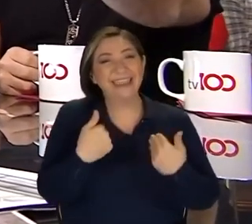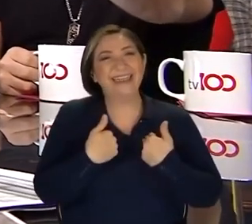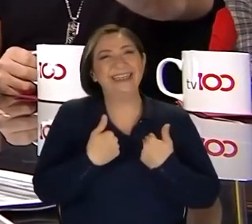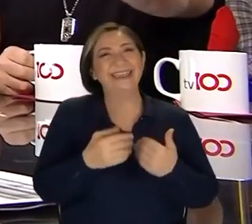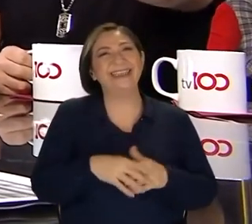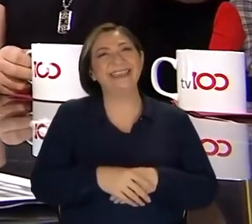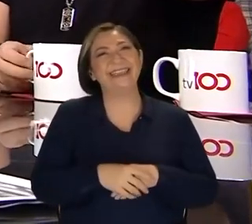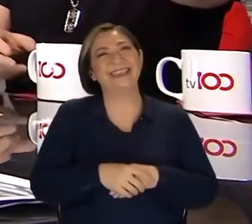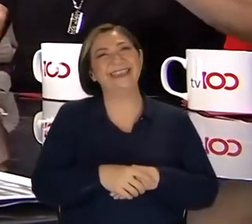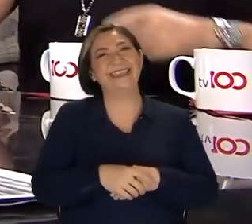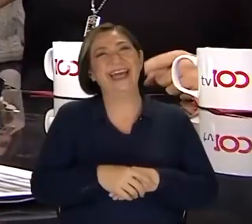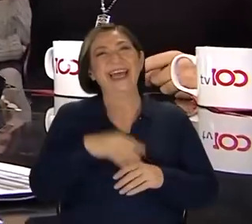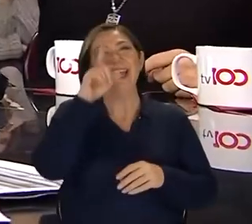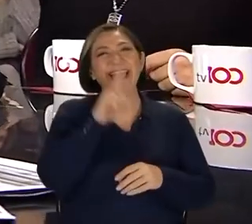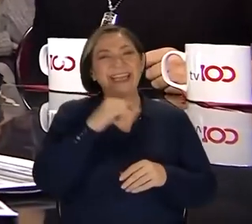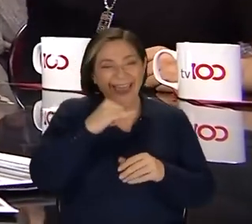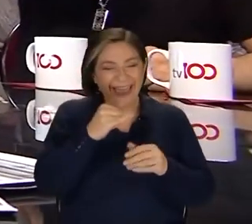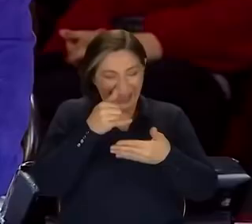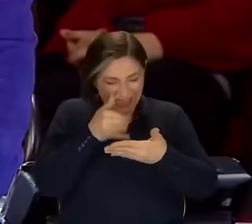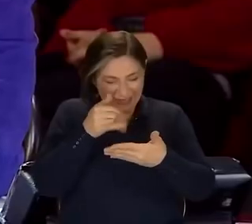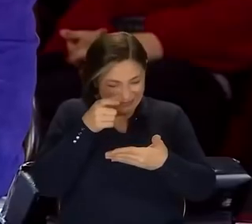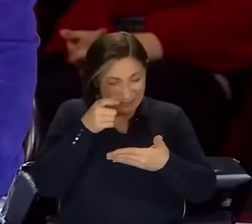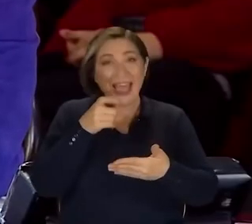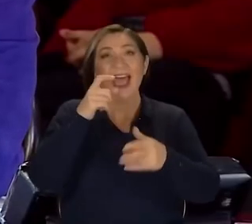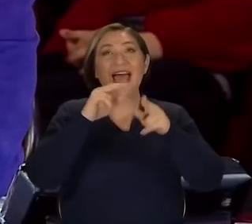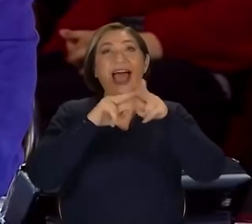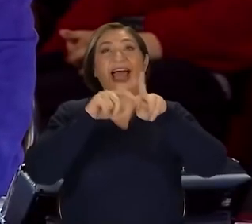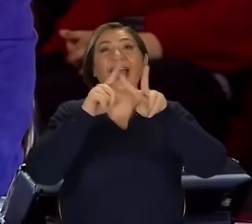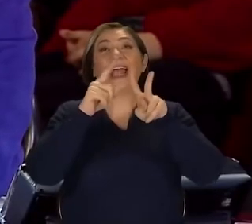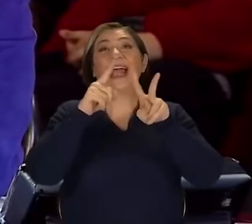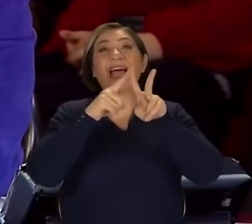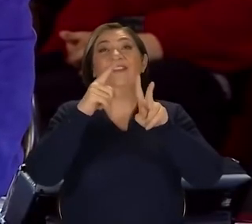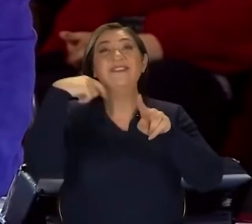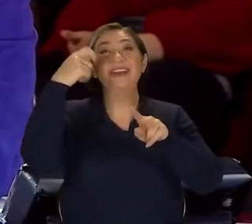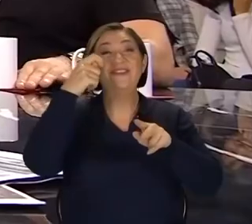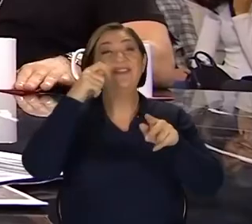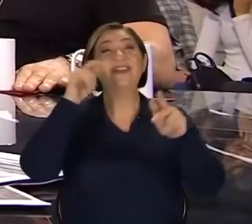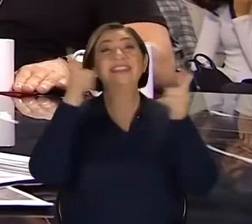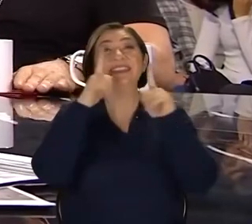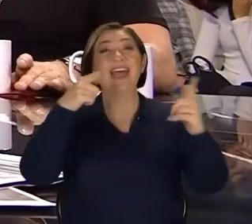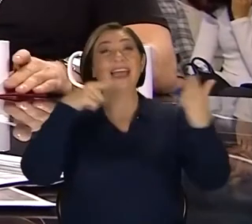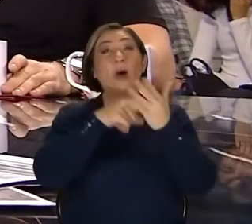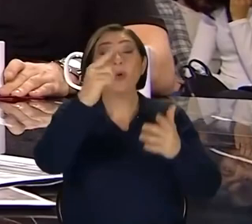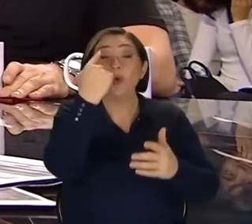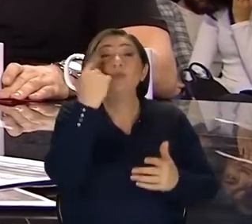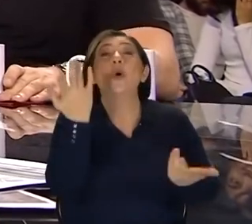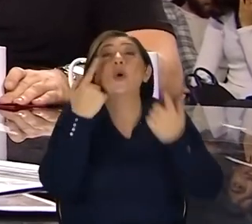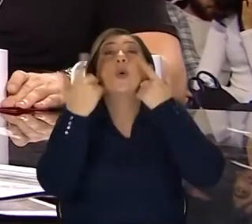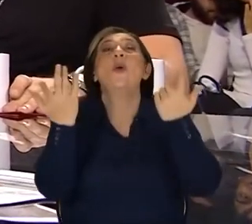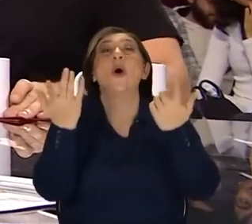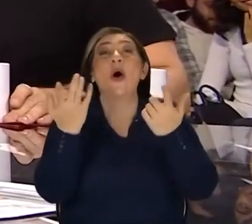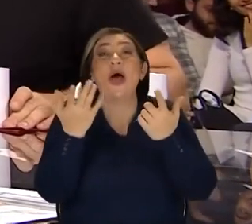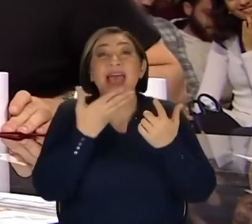Hayır. Hayır, o ilk yakın gözlüğüm. Tam film festivalini hedeflediğim. Ya günler. Yok be Okan, o şey işte gözüm görmüyor.